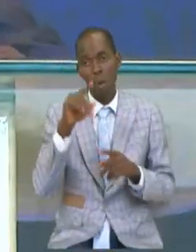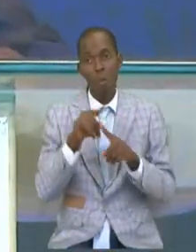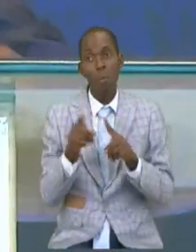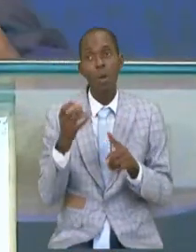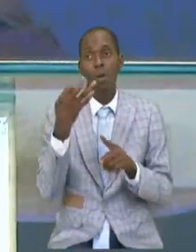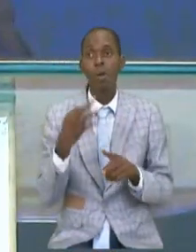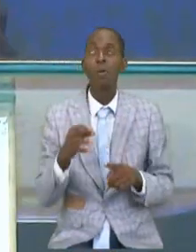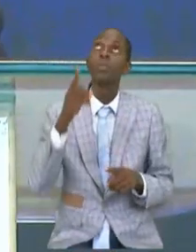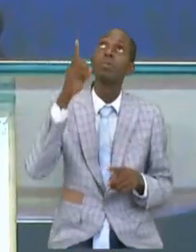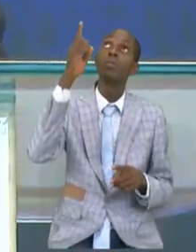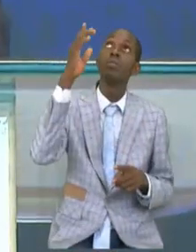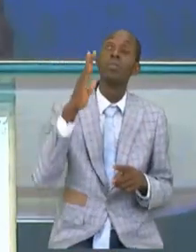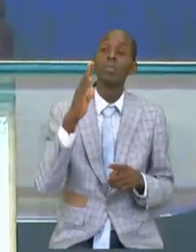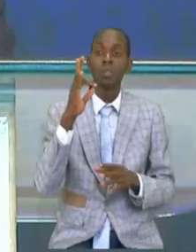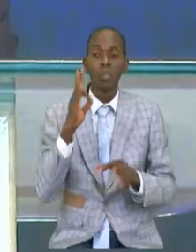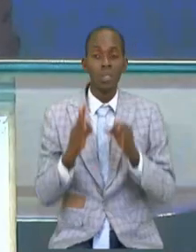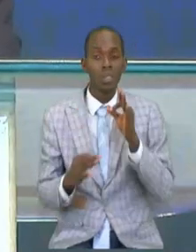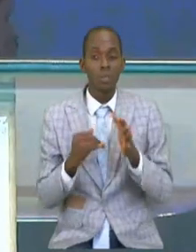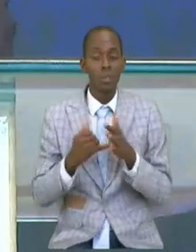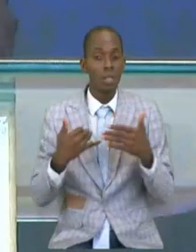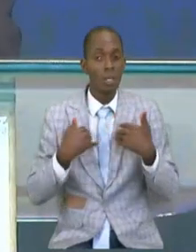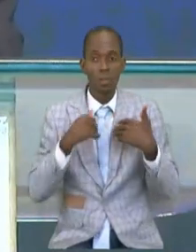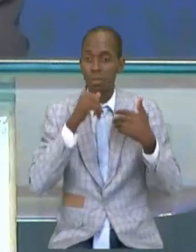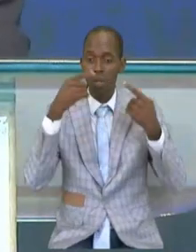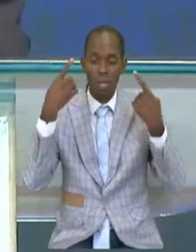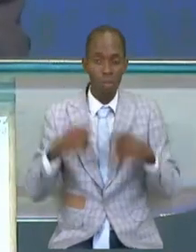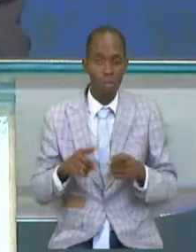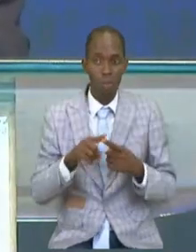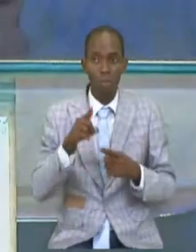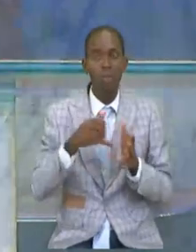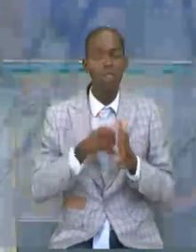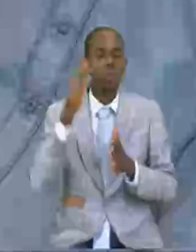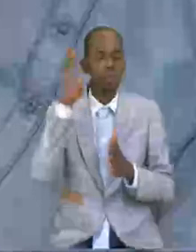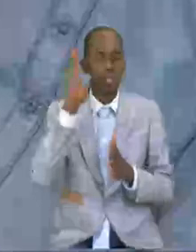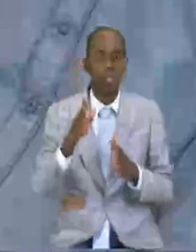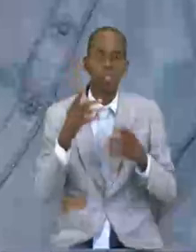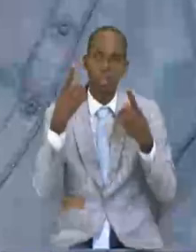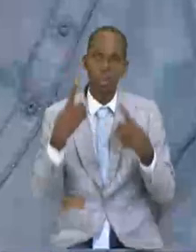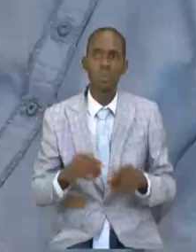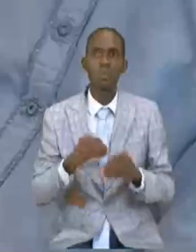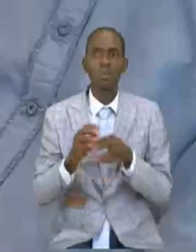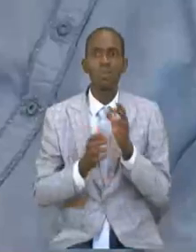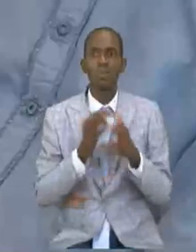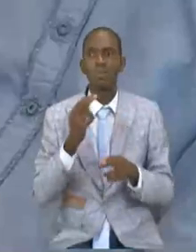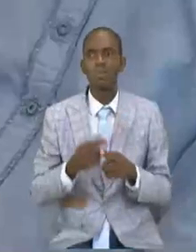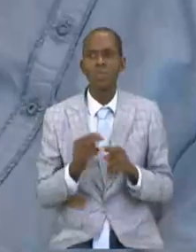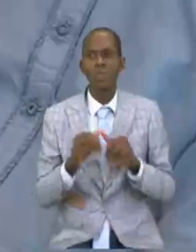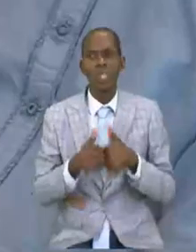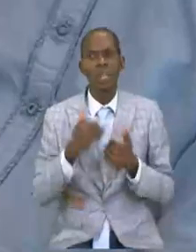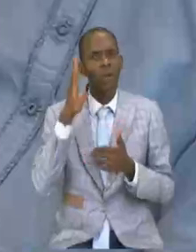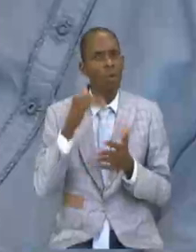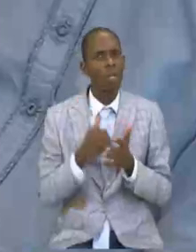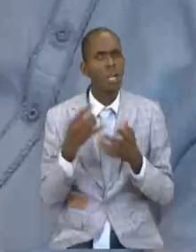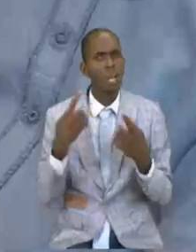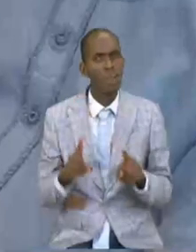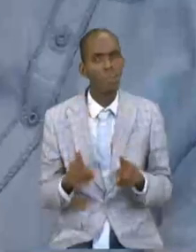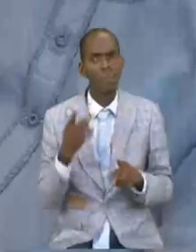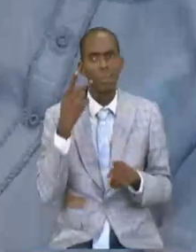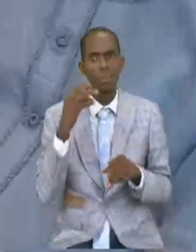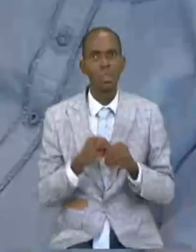de Dieu. Si cela ne vous est pas arrivé, cela va se produire aujourd'hui. Comment va-t-il